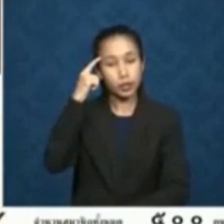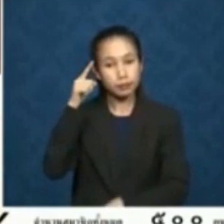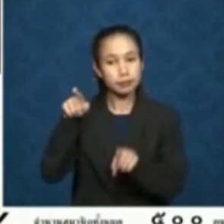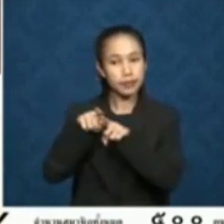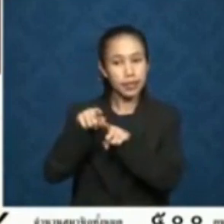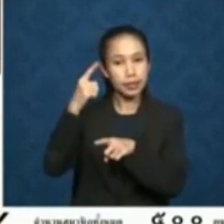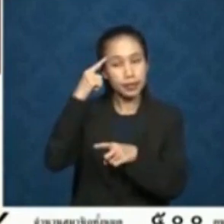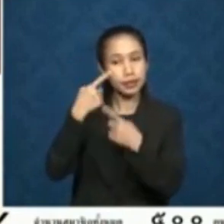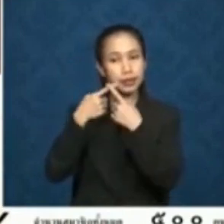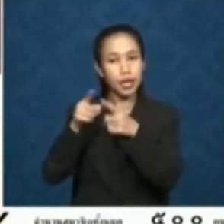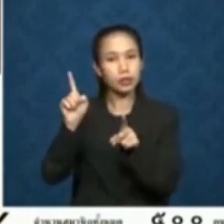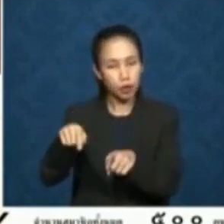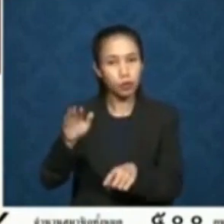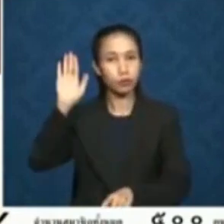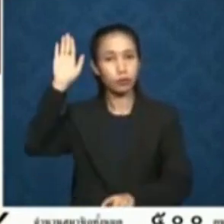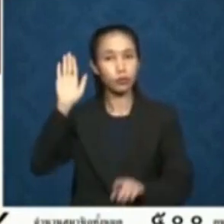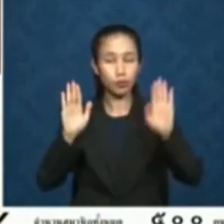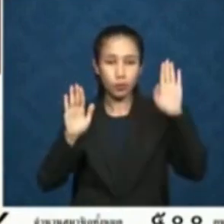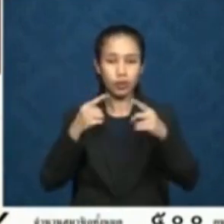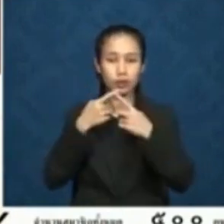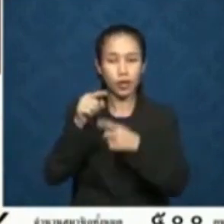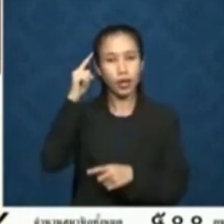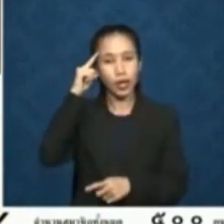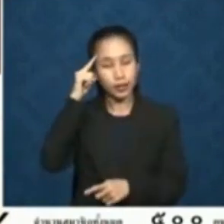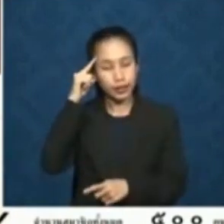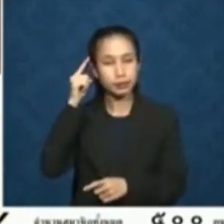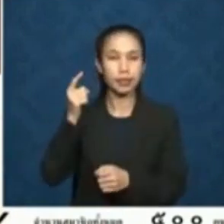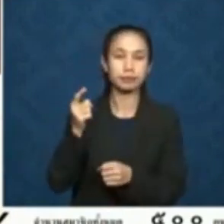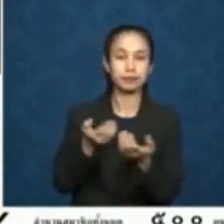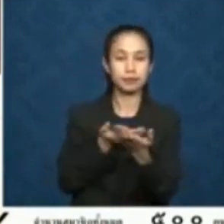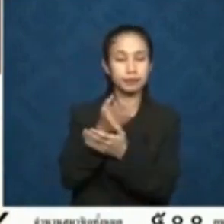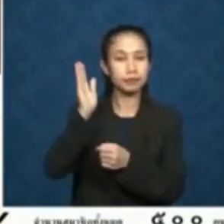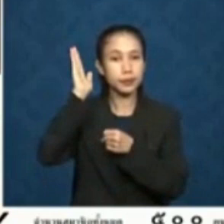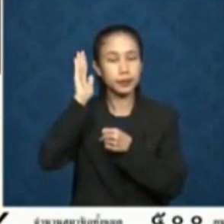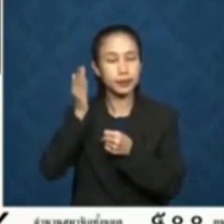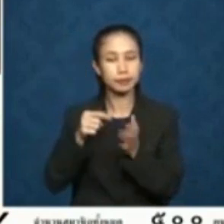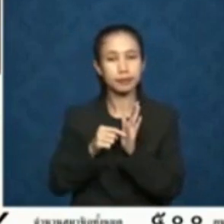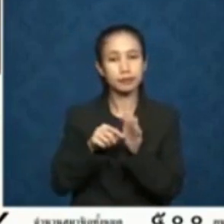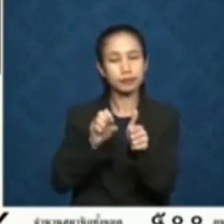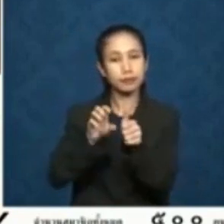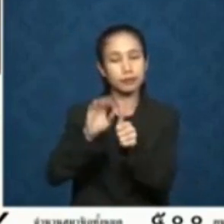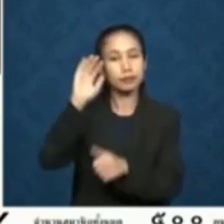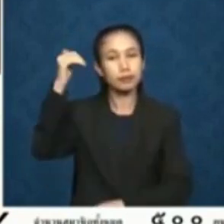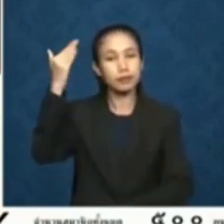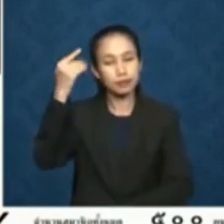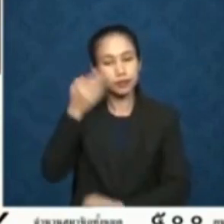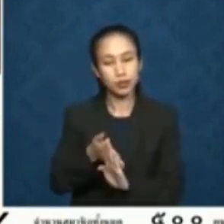องเห็นด้วยไม่เห็นด้วยก็จะต้องโหวตแล้วนะครับนี่ให้แสดงความคิดเห็นก่อนที่เราจะโหว